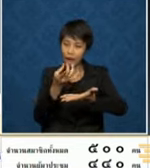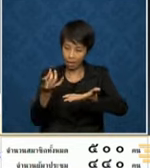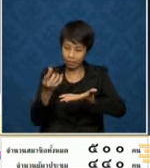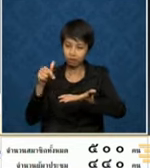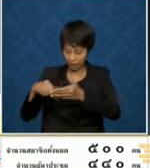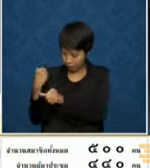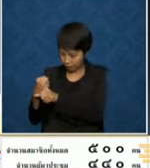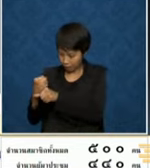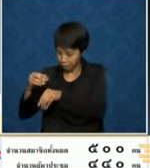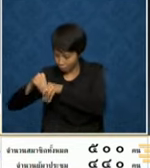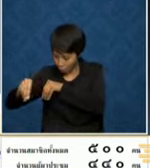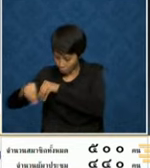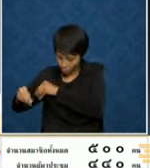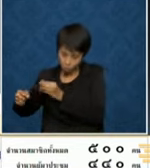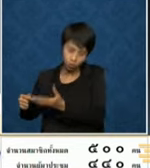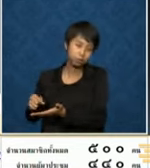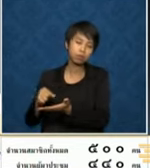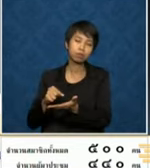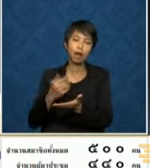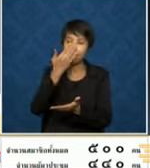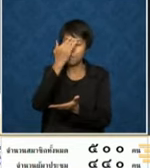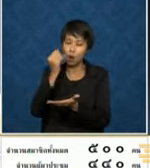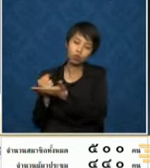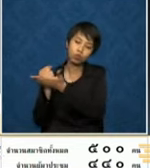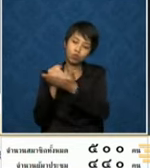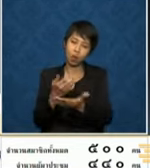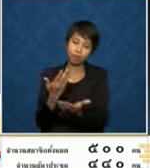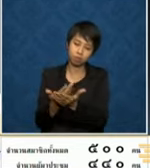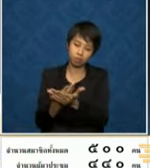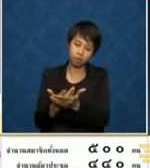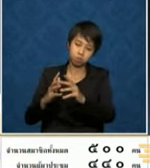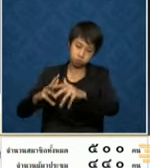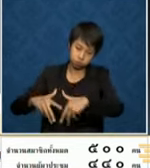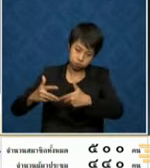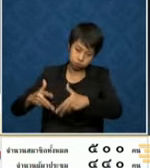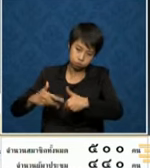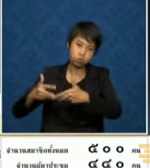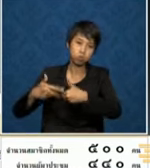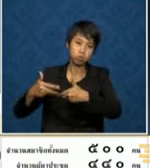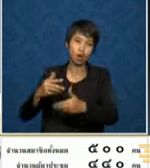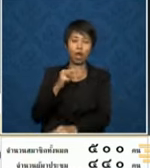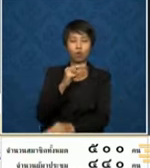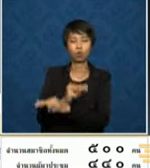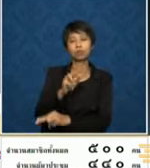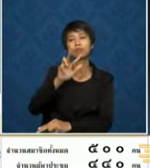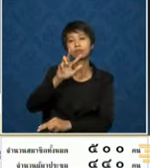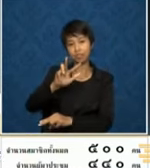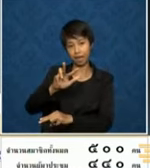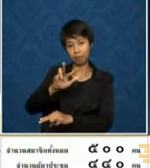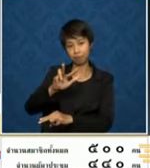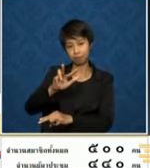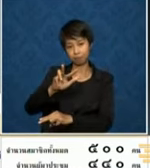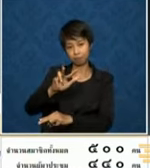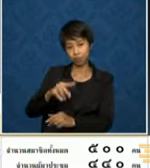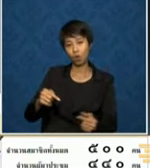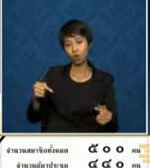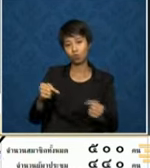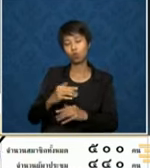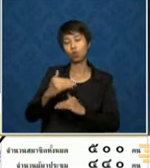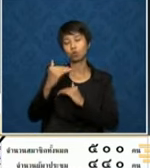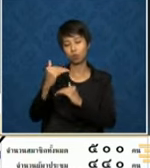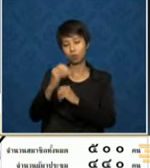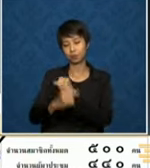ริมเพื่อเพิ่มรายได้ให้กับพี่น้องเกษตรกรขึ้นเป็น3เท่าในช่วงระยะเวลาการบริหารราชการ